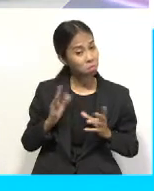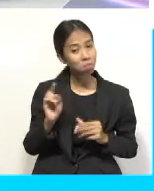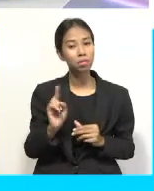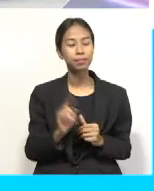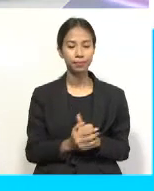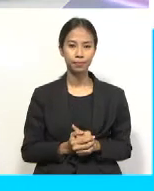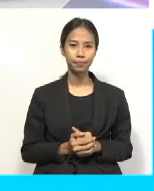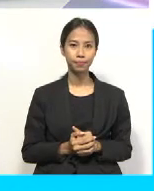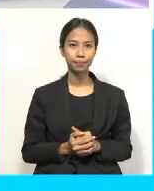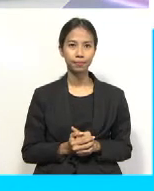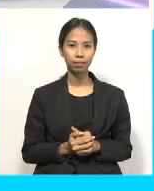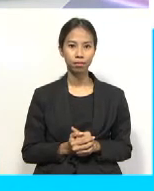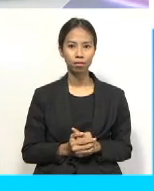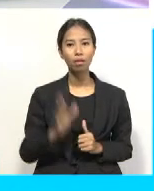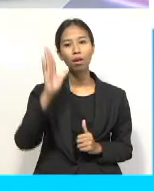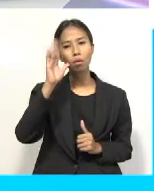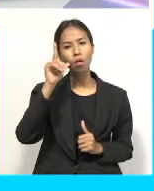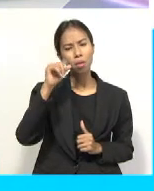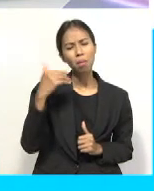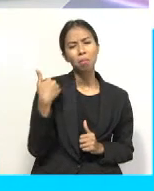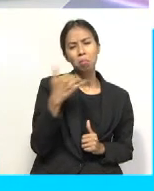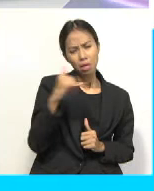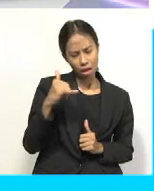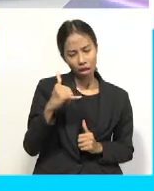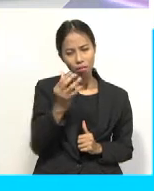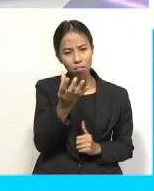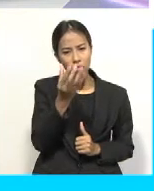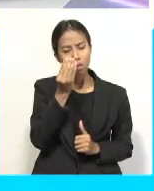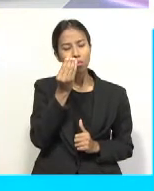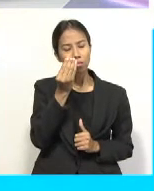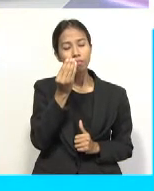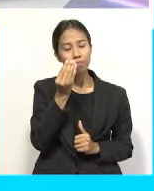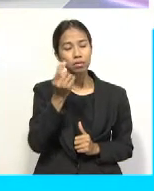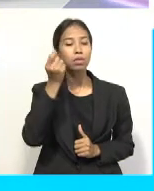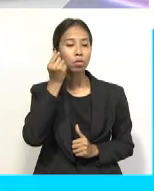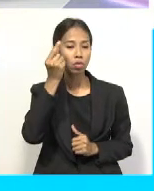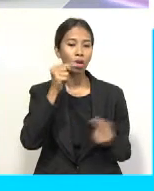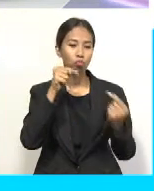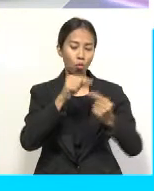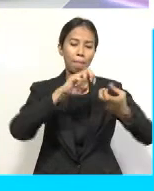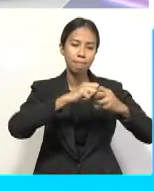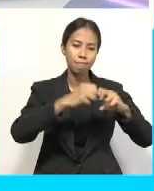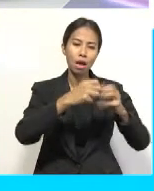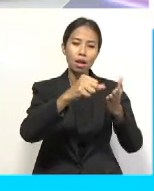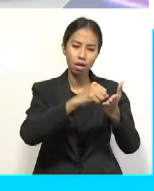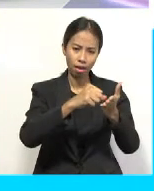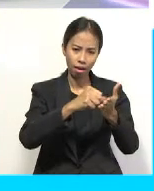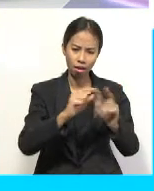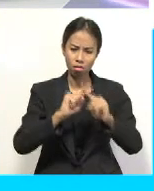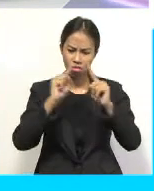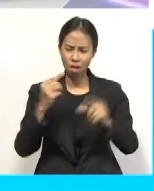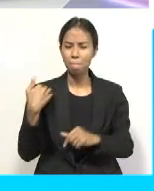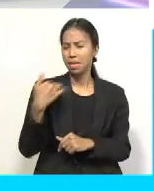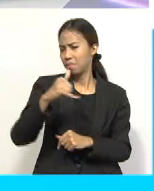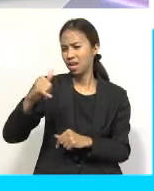อะคะ ผู้ปกครองบางส่วนก็เข้าใจในการแก้ปัญหาของทางทปอล่าสุดนะครับแต่บางคนก็ยังม